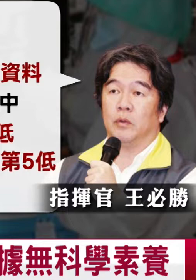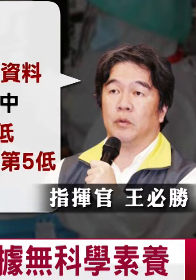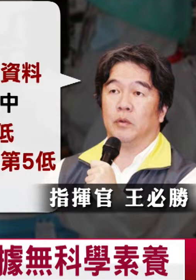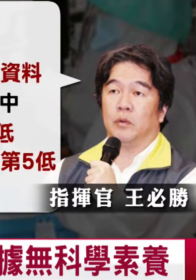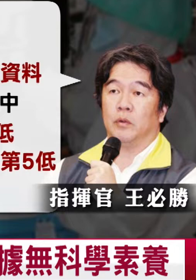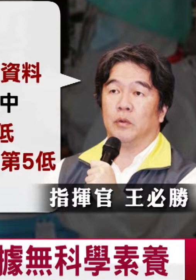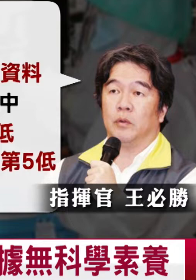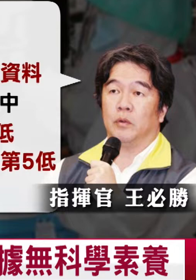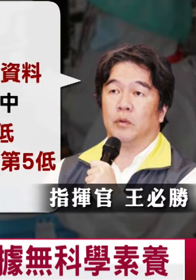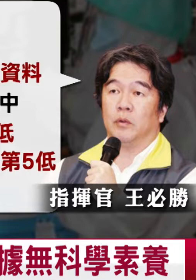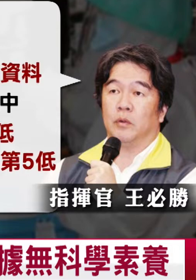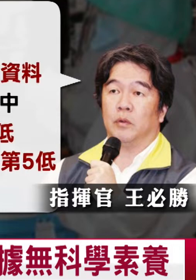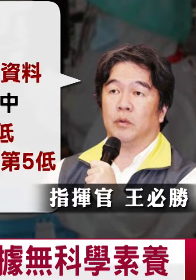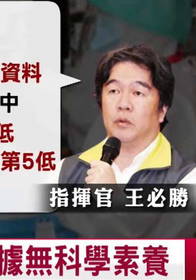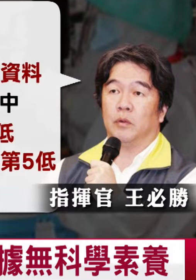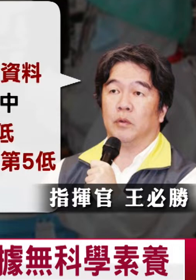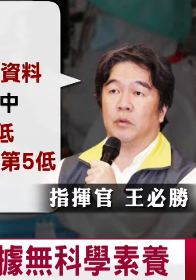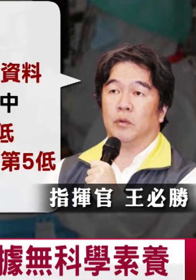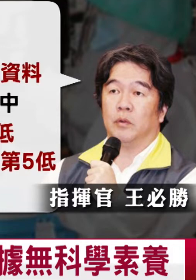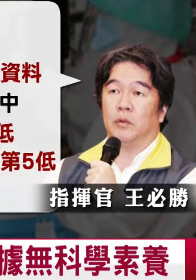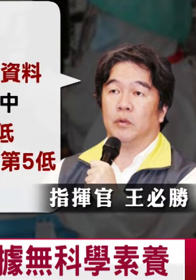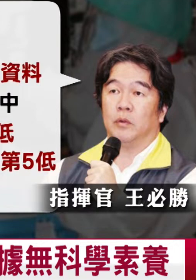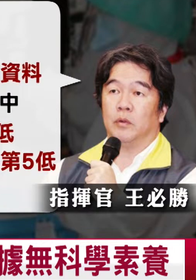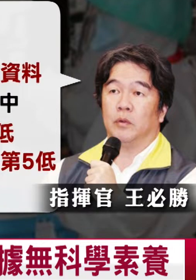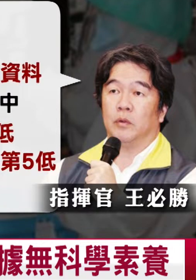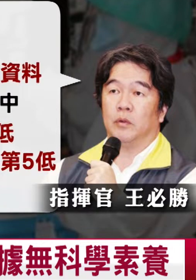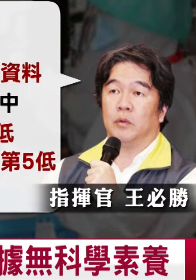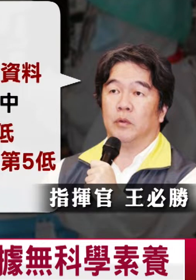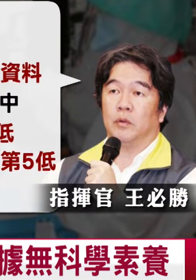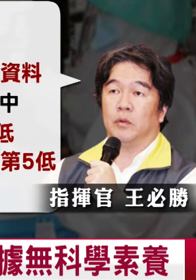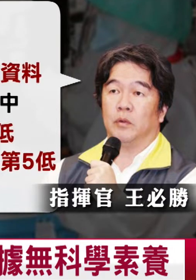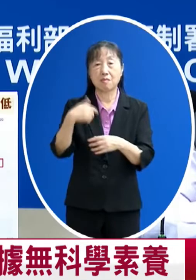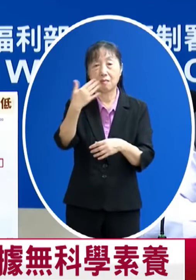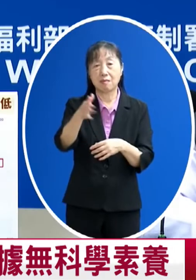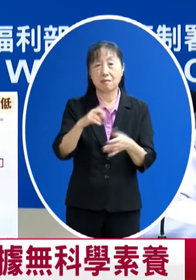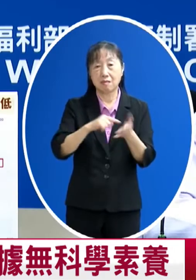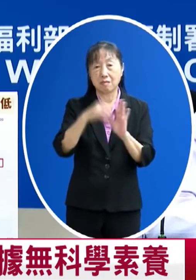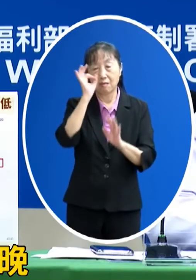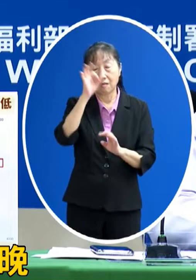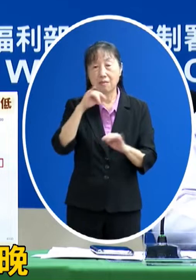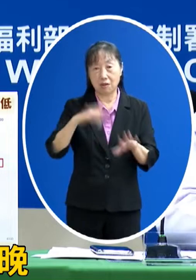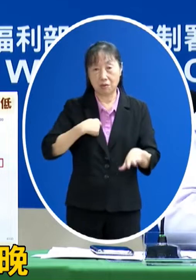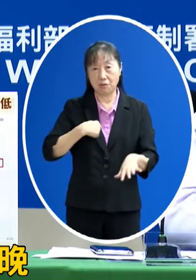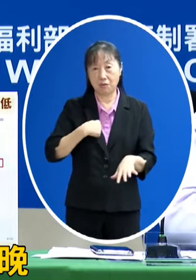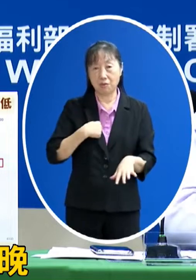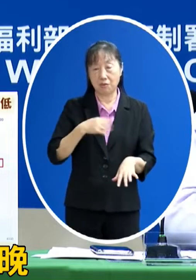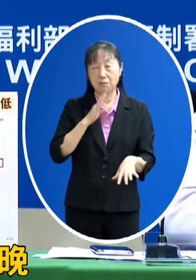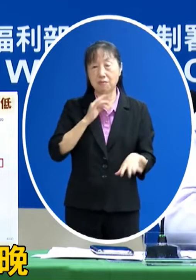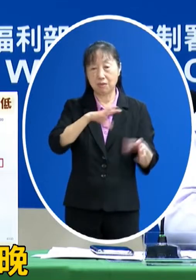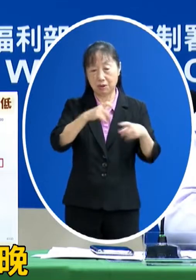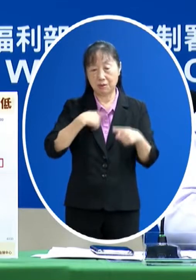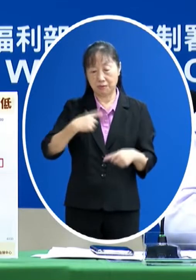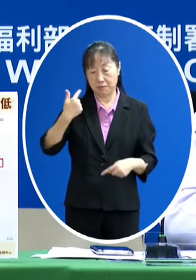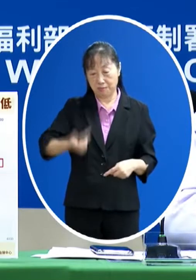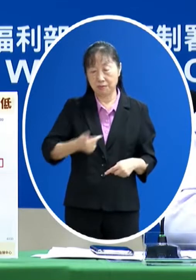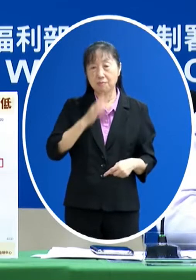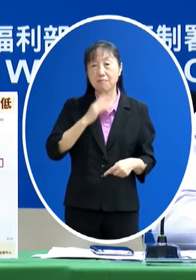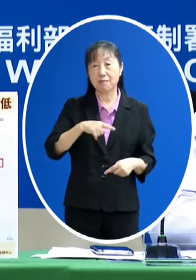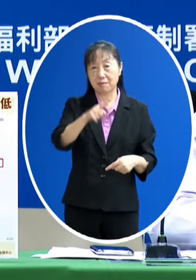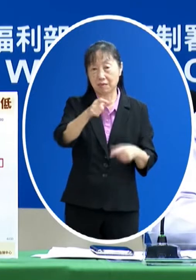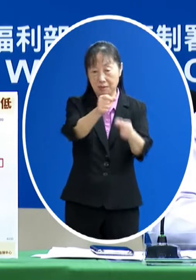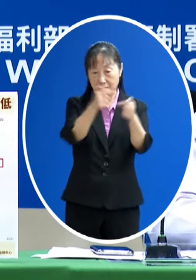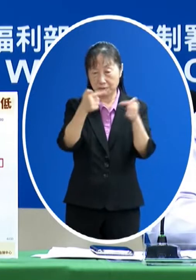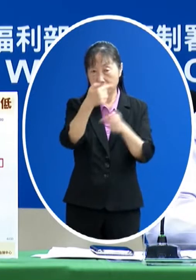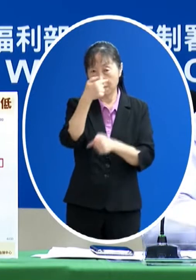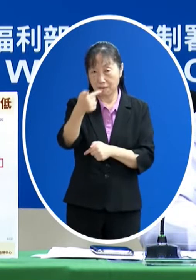死率排名第六低，累积确诊死亡率也是第五低， 而且是属于世界上最晚。真正大规模的